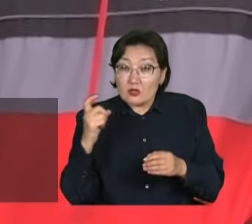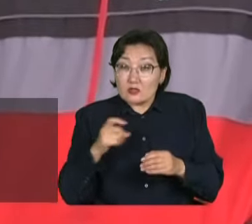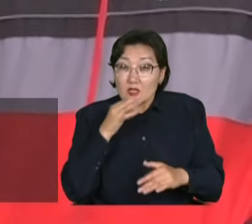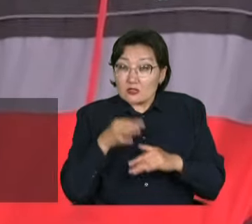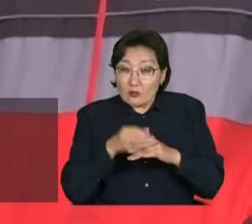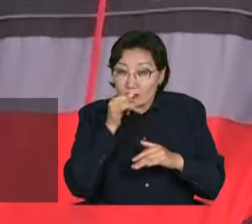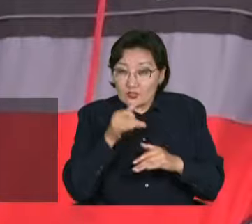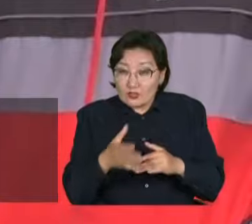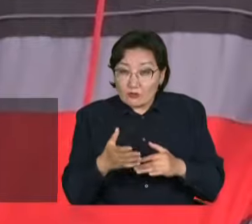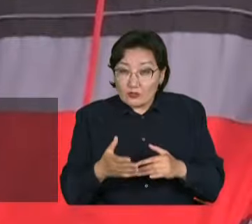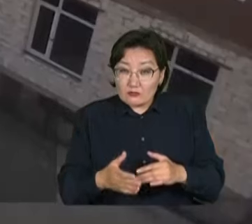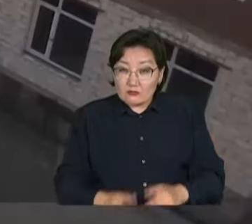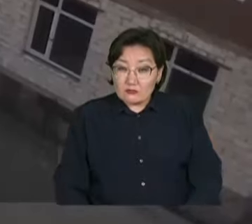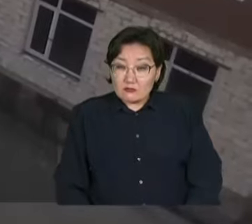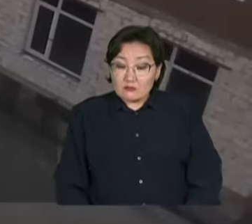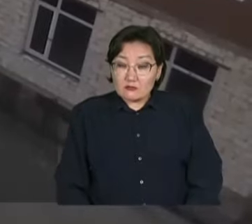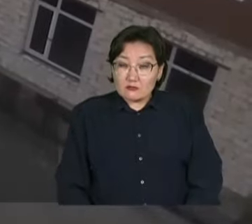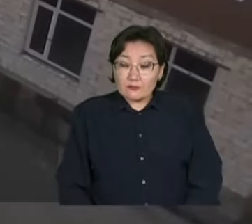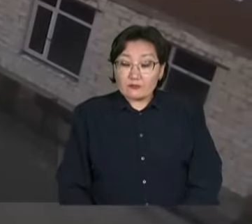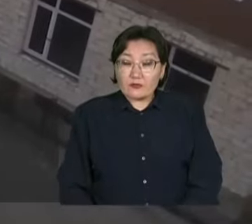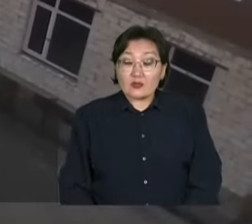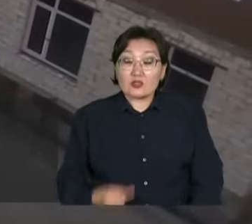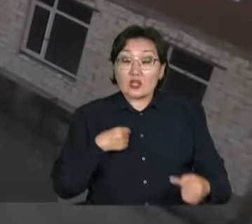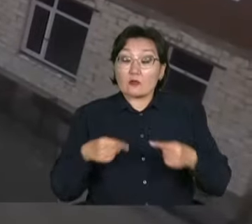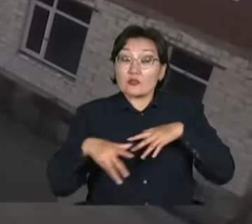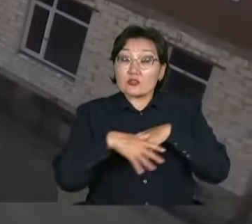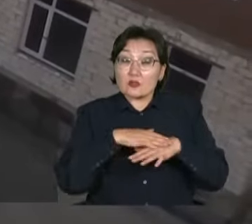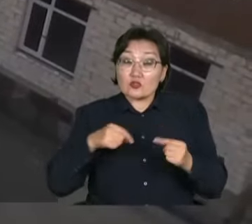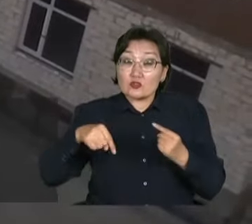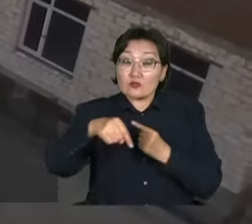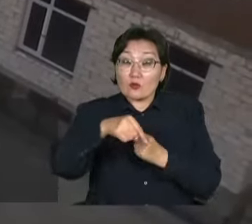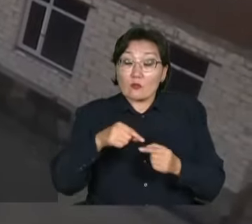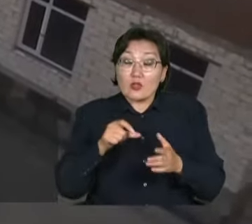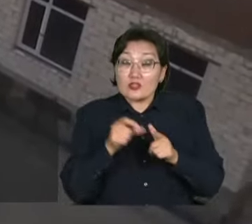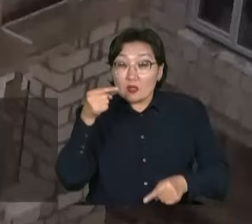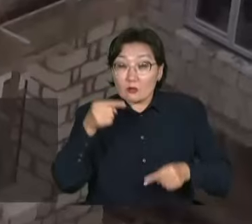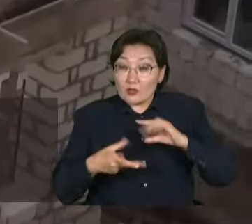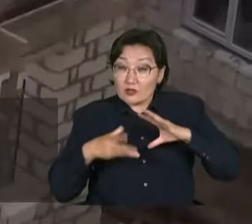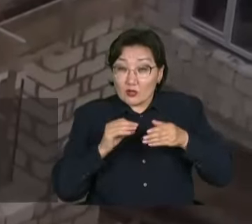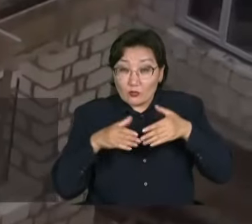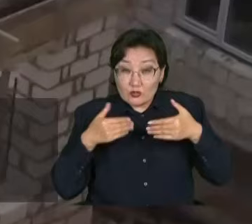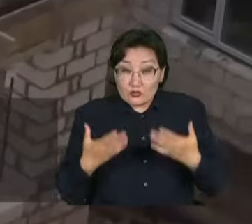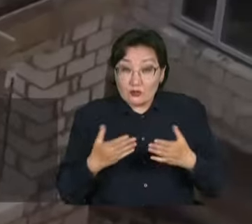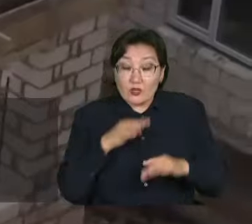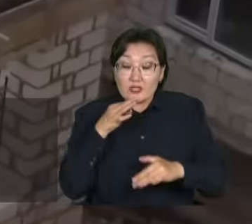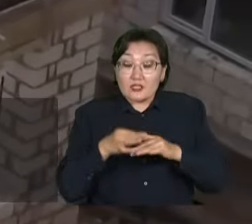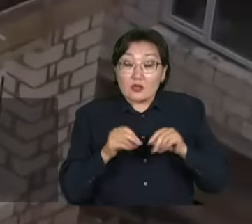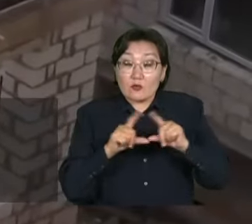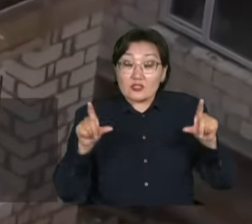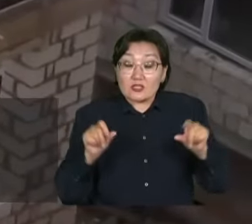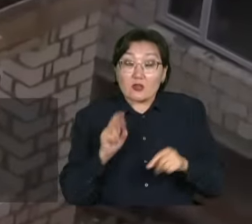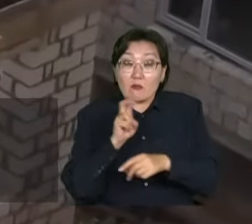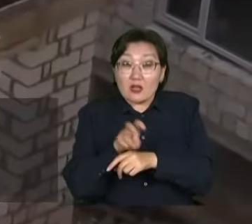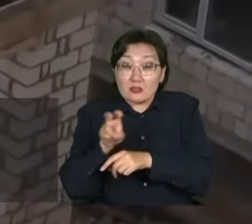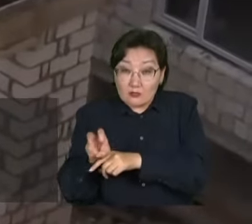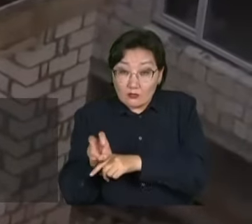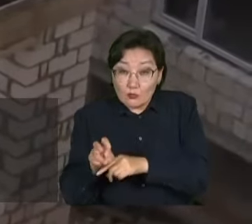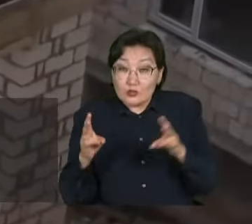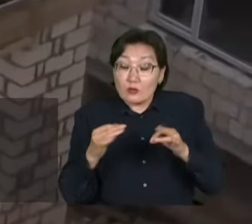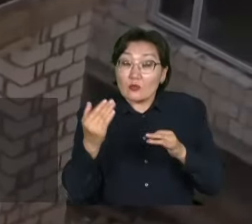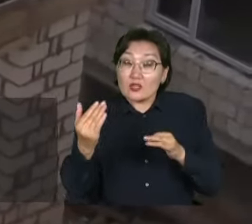кезде жауап бере алмай қалды. Мазасы кеткен халық кәсіпкермен сөз таластыруда нәтиже шықпаған соң жауапты мекемелердің есігін қаққан.